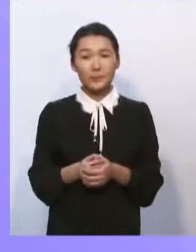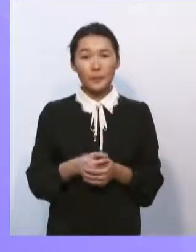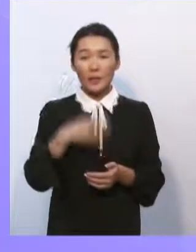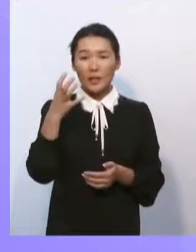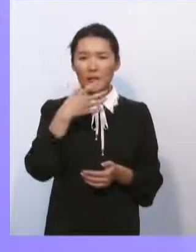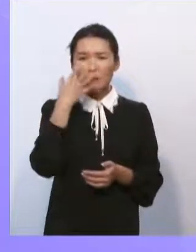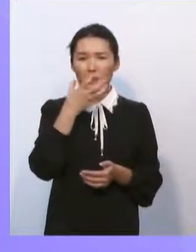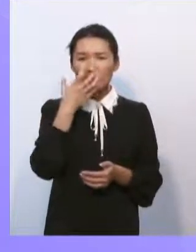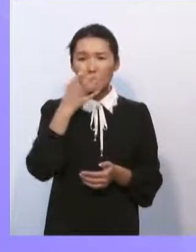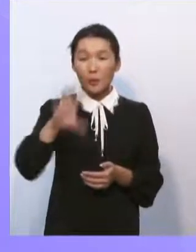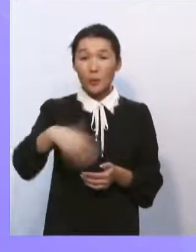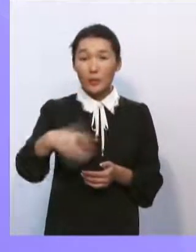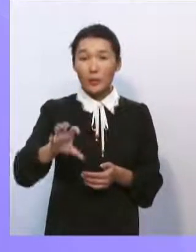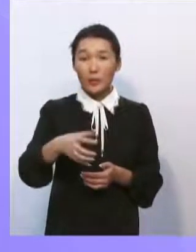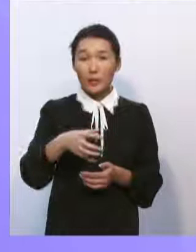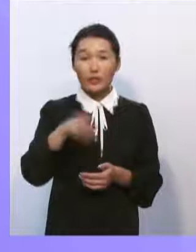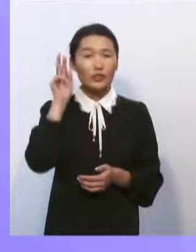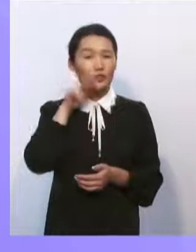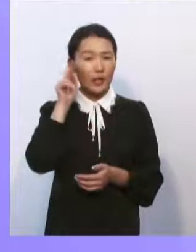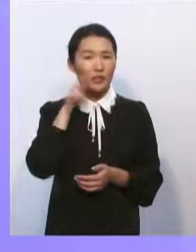Ысык боорсок менен чай ичебиз.